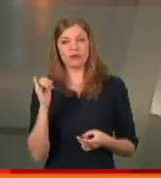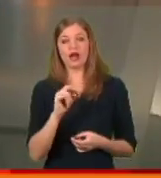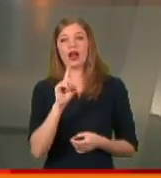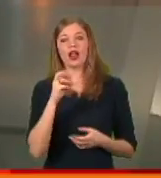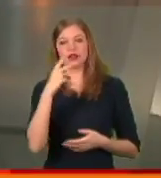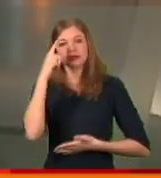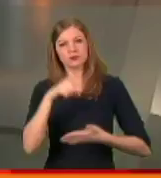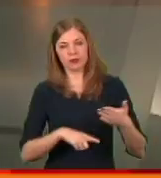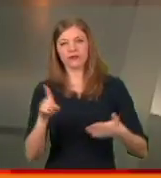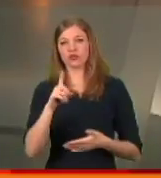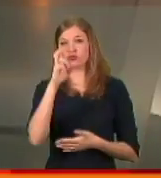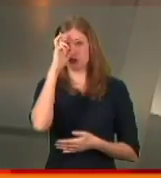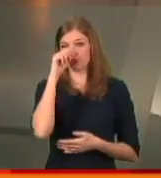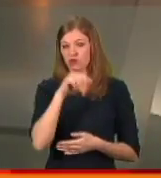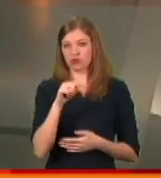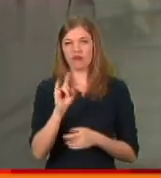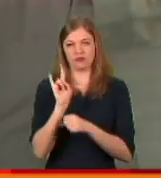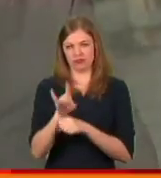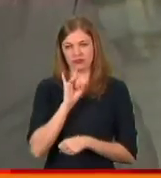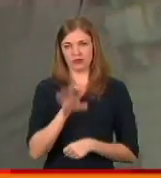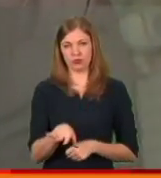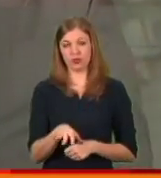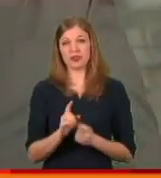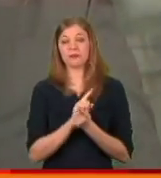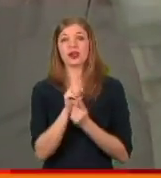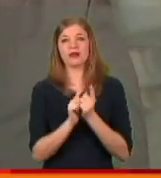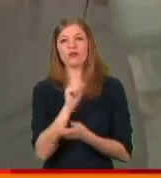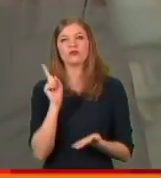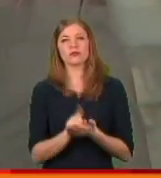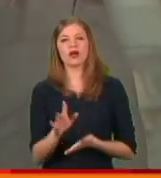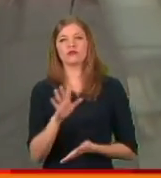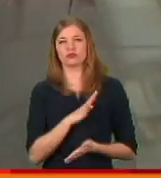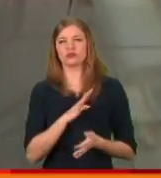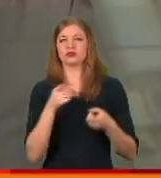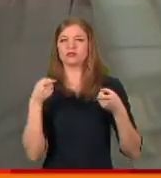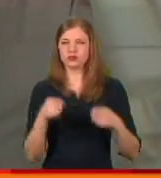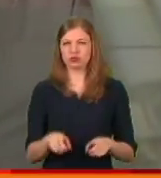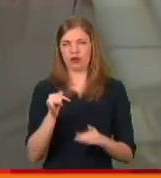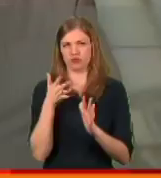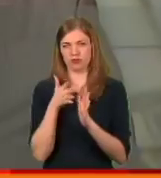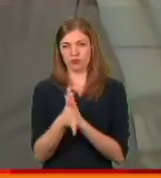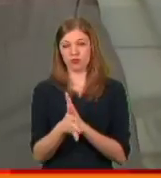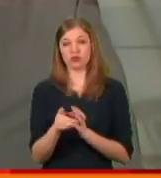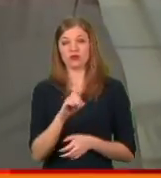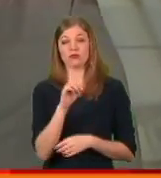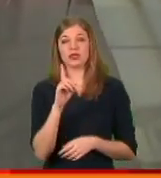з певністю, що держава не обдурить. Реформи мають бути справжніми і прозорими.